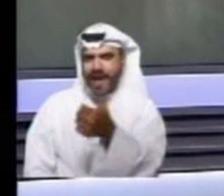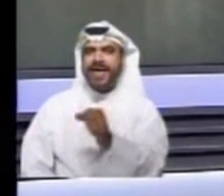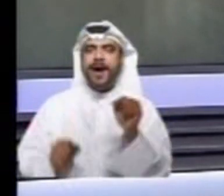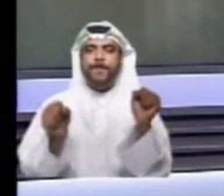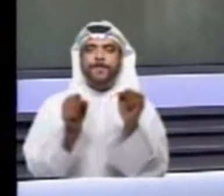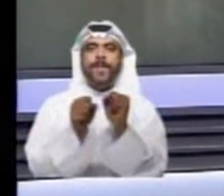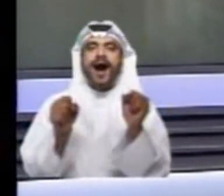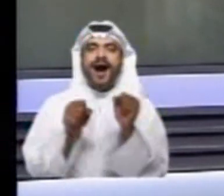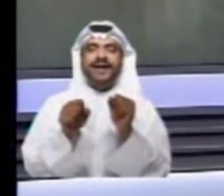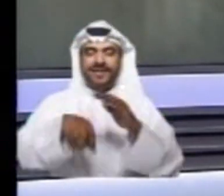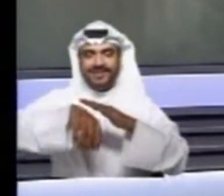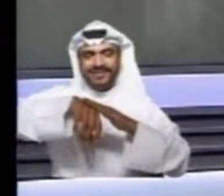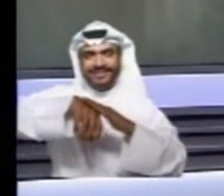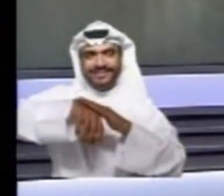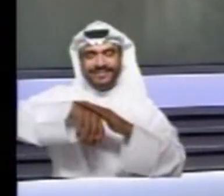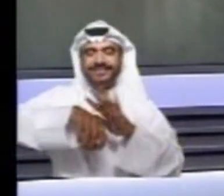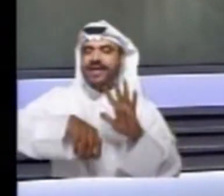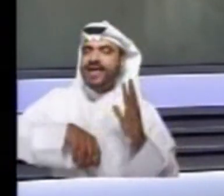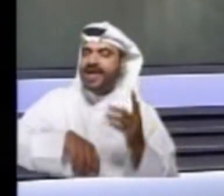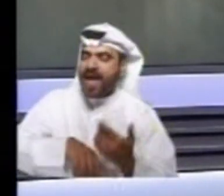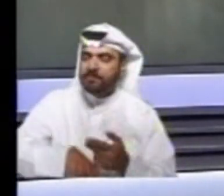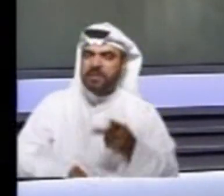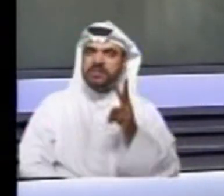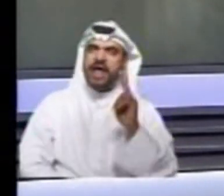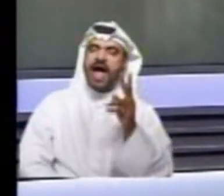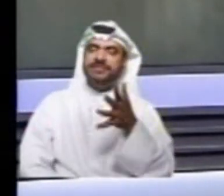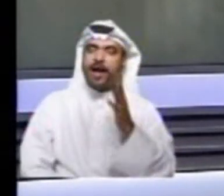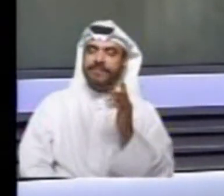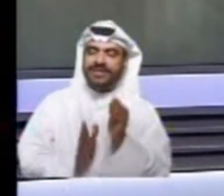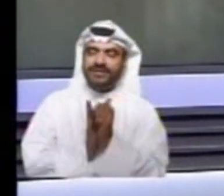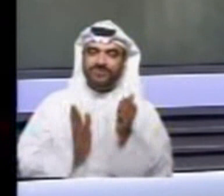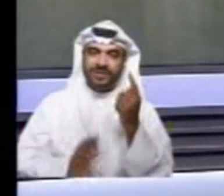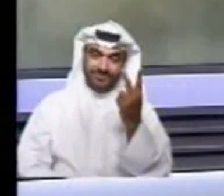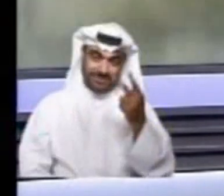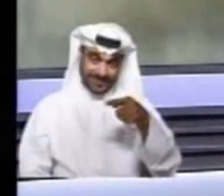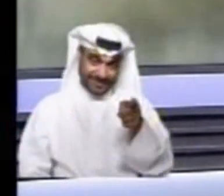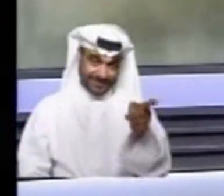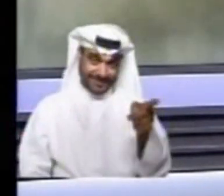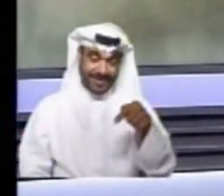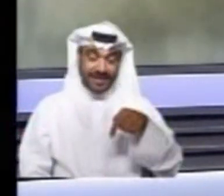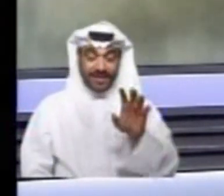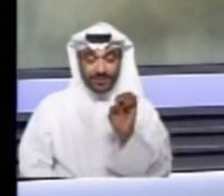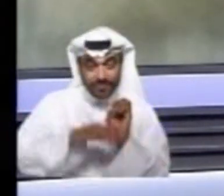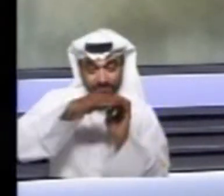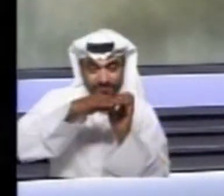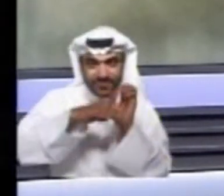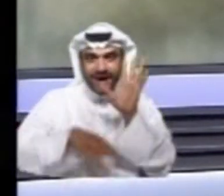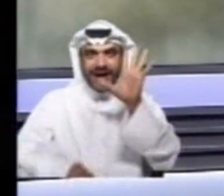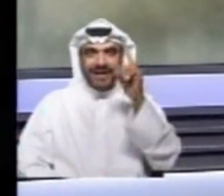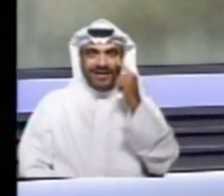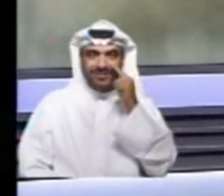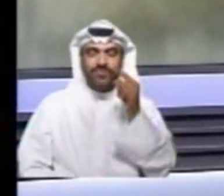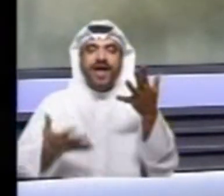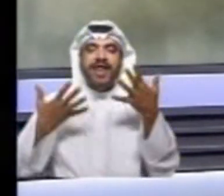11 إلى 15 درجة مئوية في أغلب المناطق. عبور السحب على بعض المناطق راح يكون موجود ويانا حتى ساعات الصباح الأولى. الرياح راح تكون خفيفة